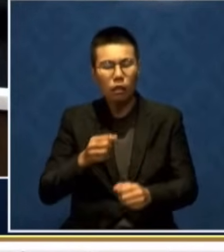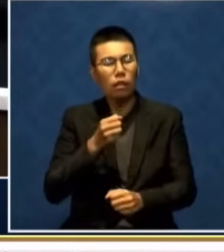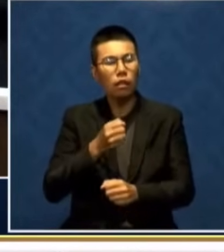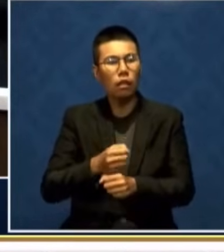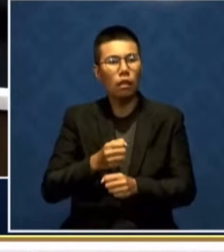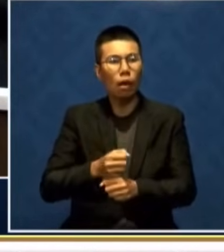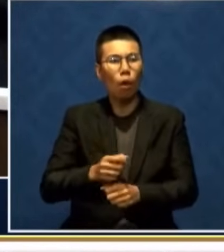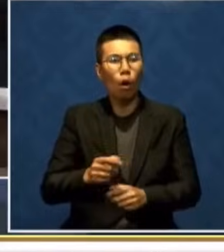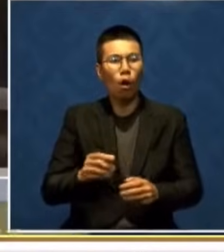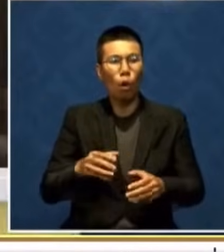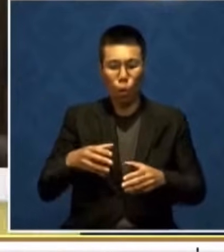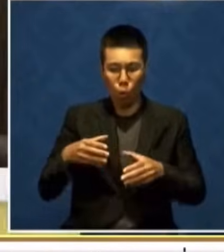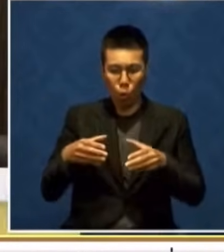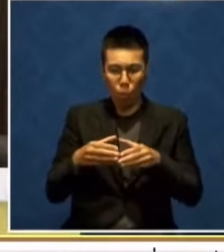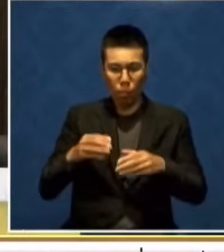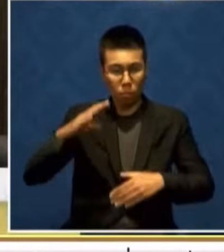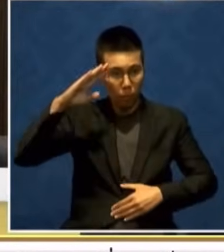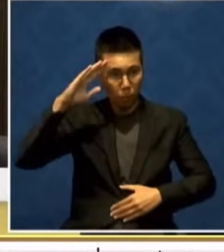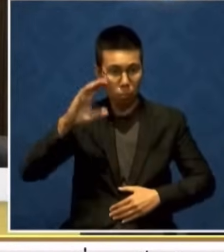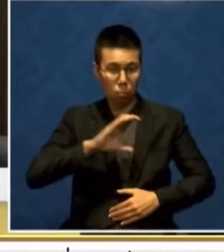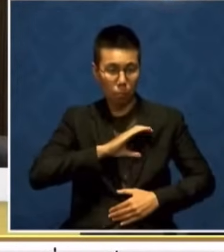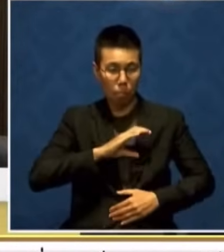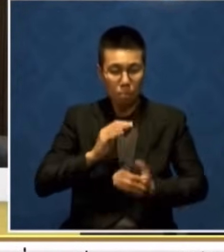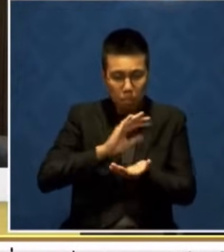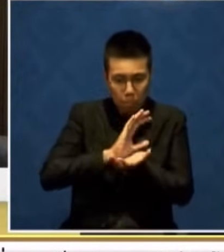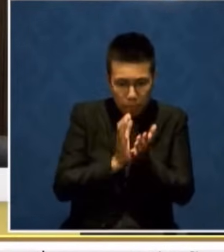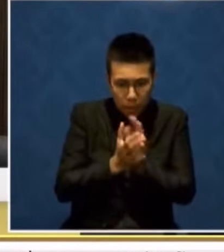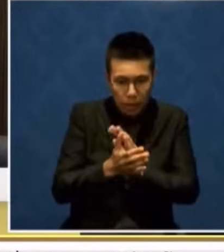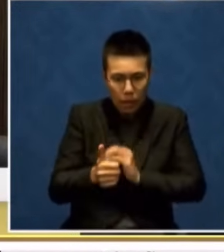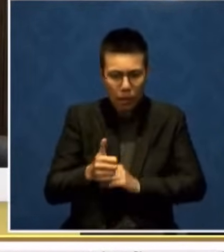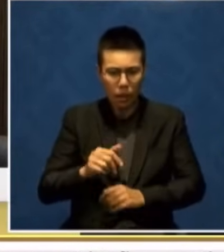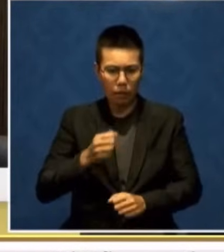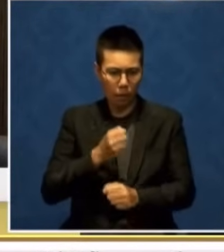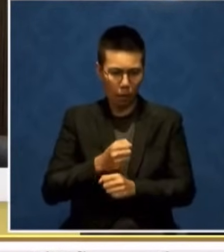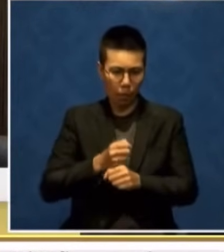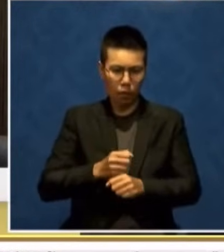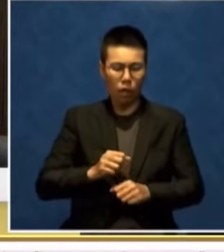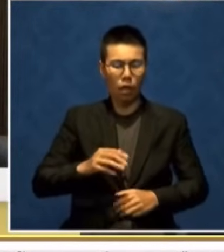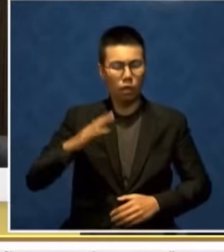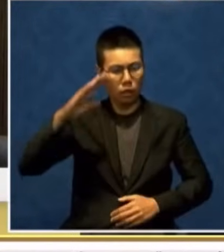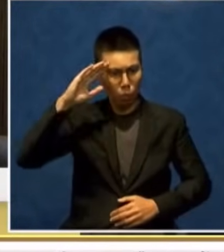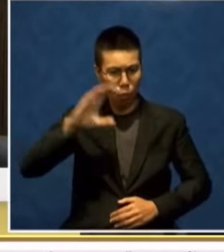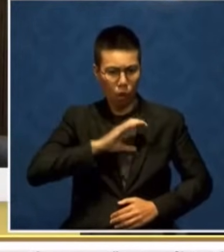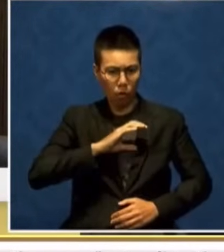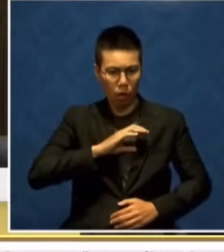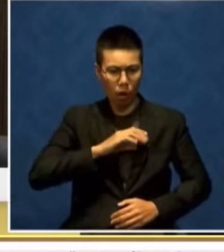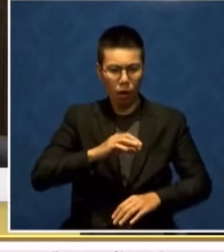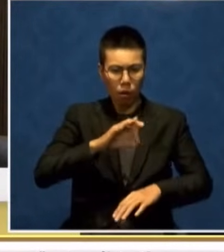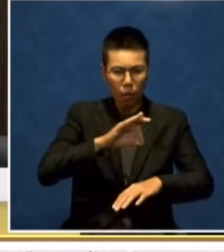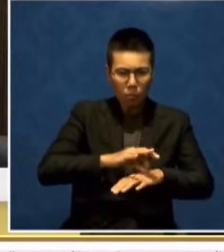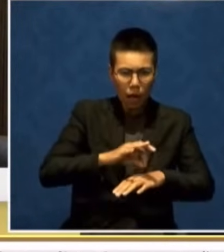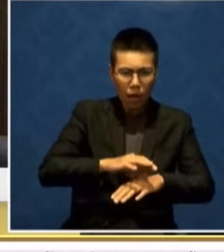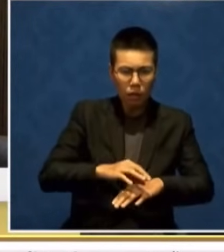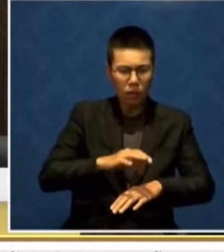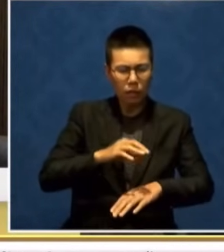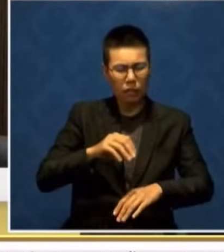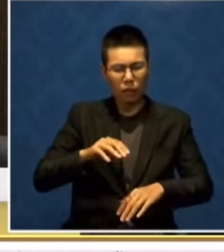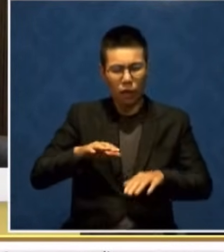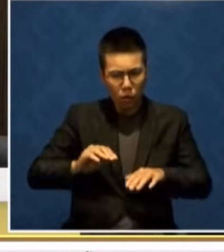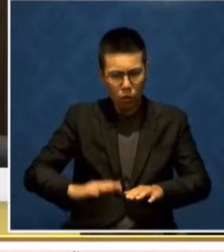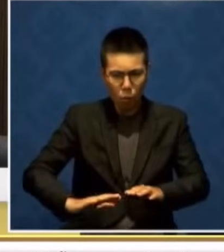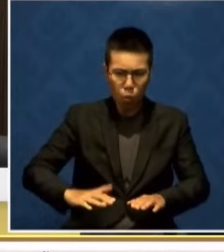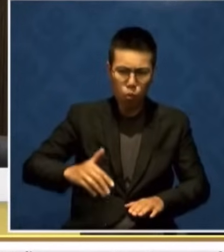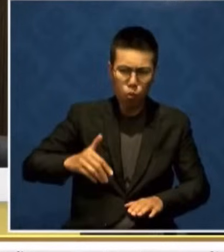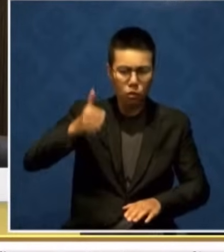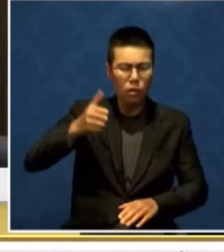ยังไงท่านจะทำให้ชีวิตของตำรวจชั้นผู้น้อยดีขึ้นยังไงท่านจะทำยังไงให้คนที่เป็นตำรวจ